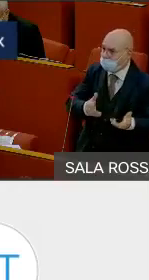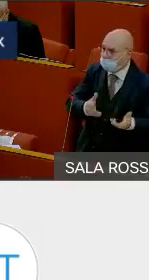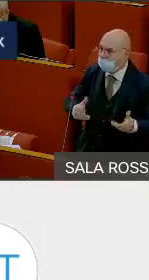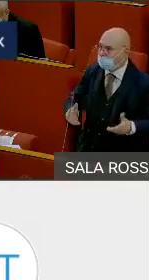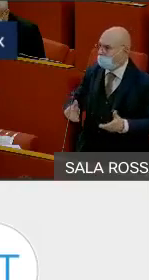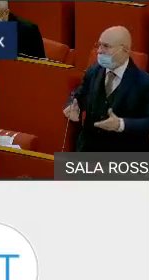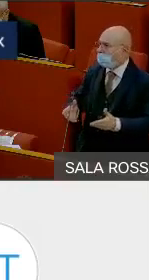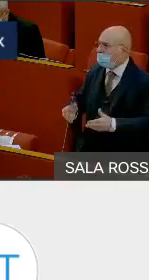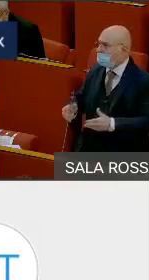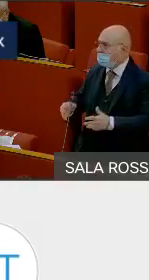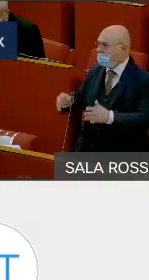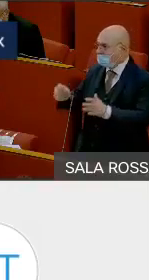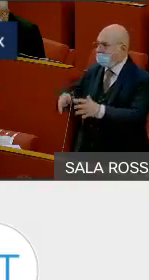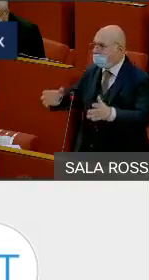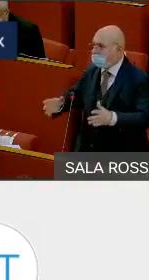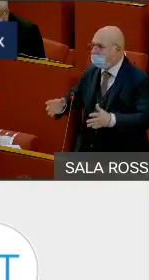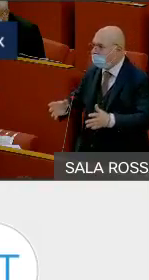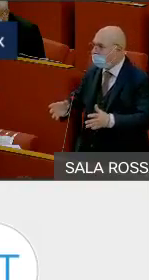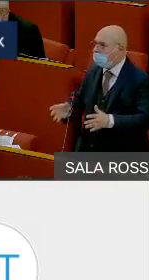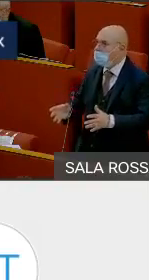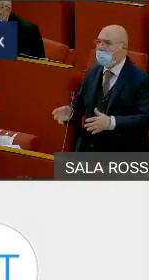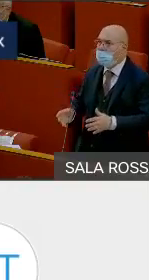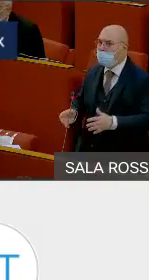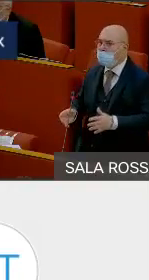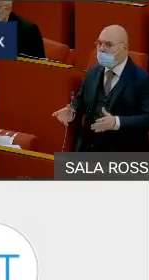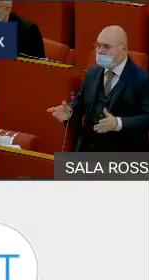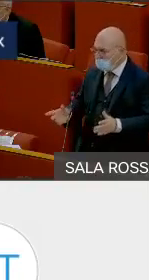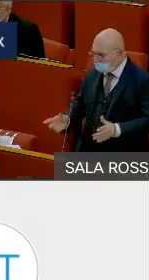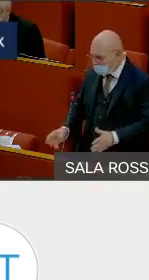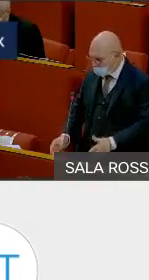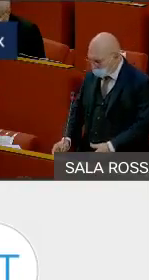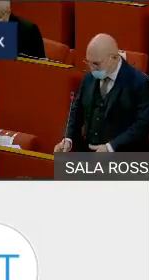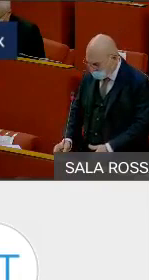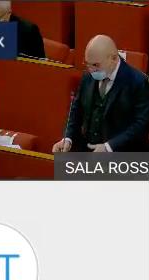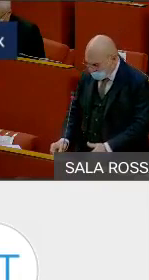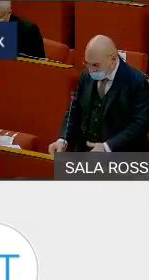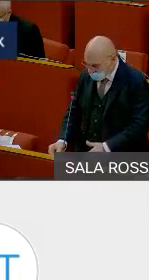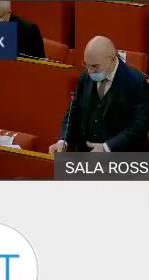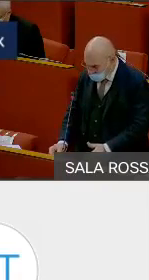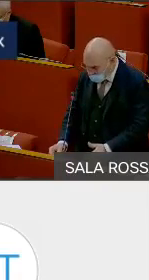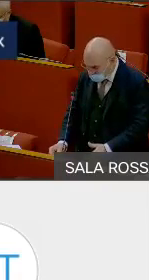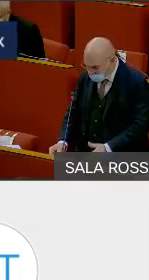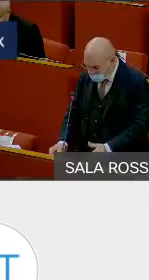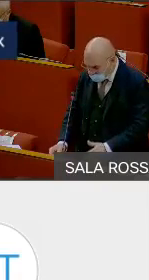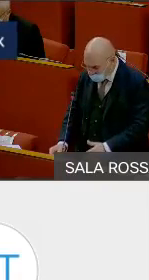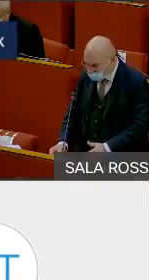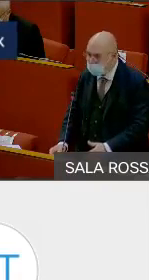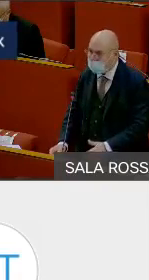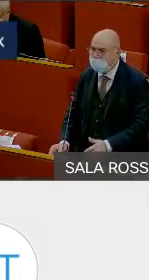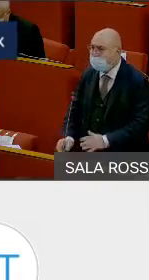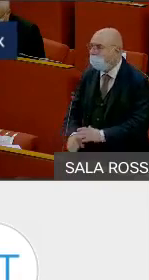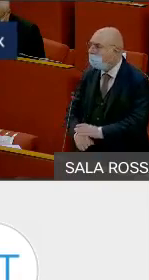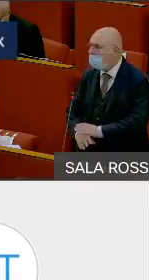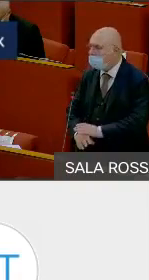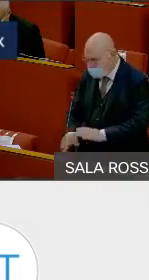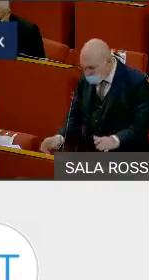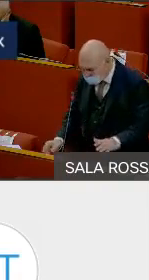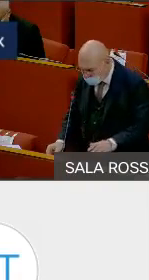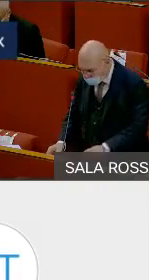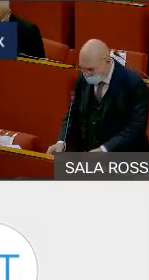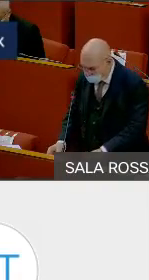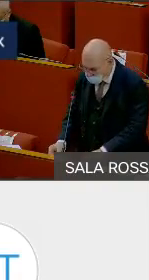della comunità e abita su quel territorio e di conseguenza chiedo chiaro e tondo che vengano e